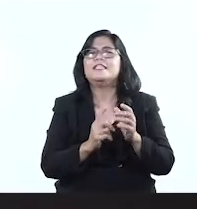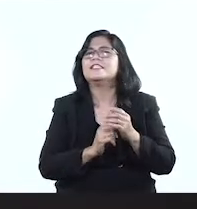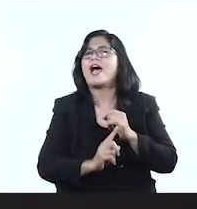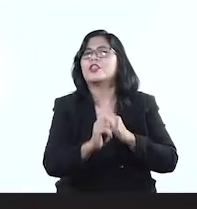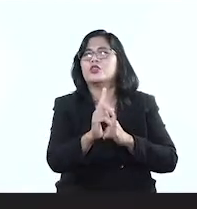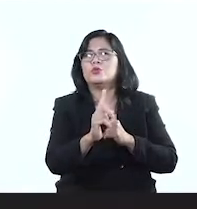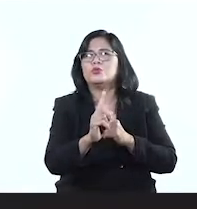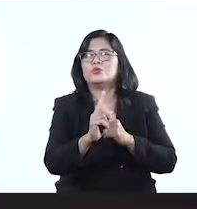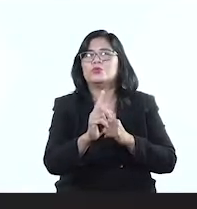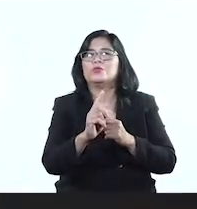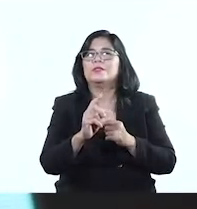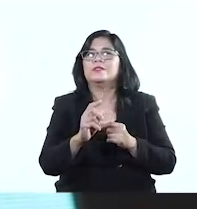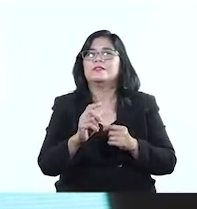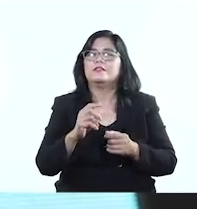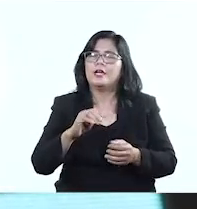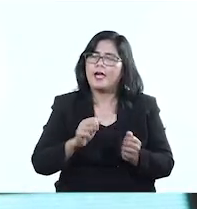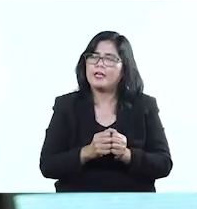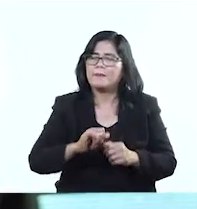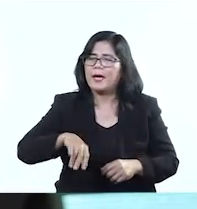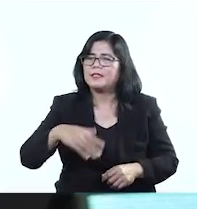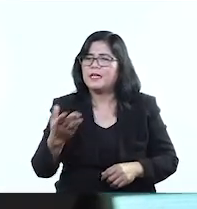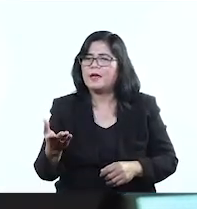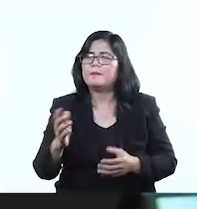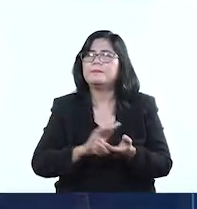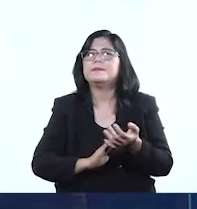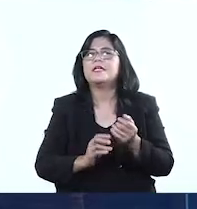dengan kematiannya kami satu dengan kebangkitannya